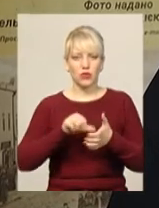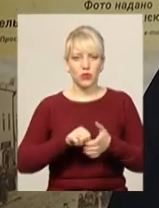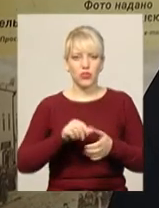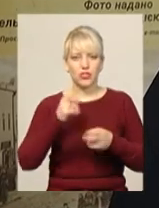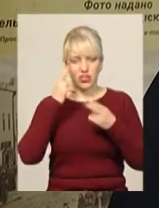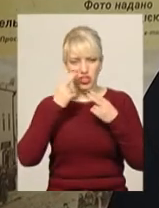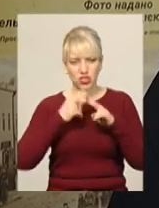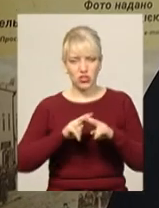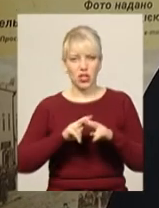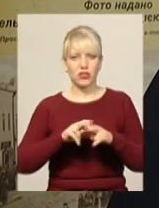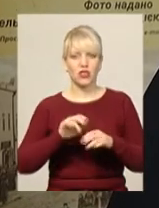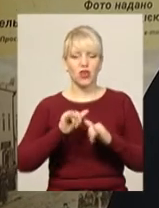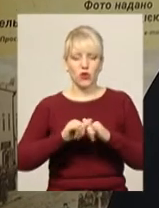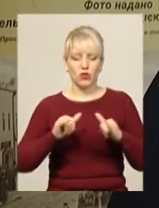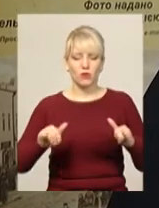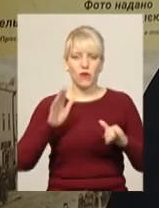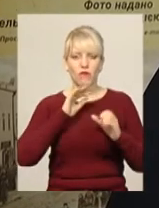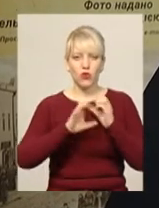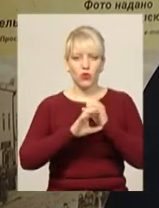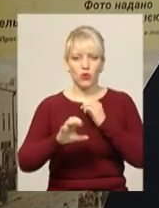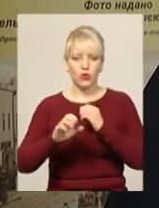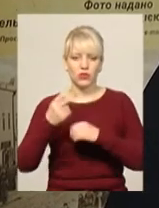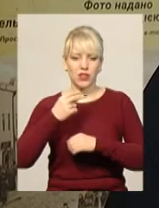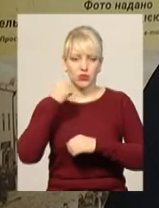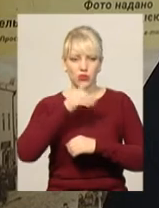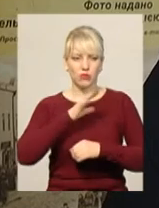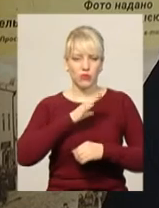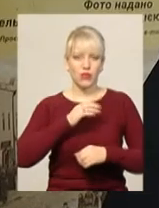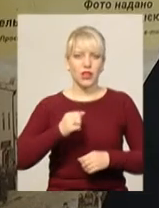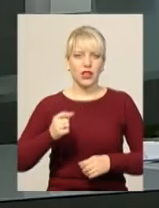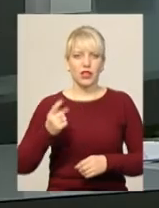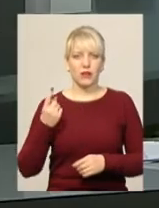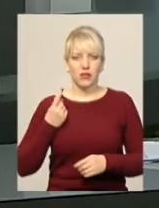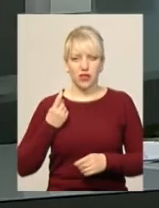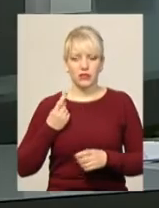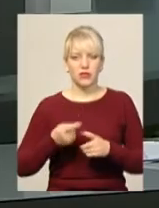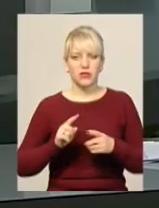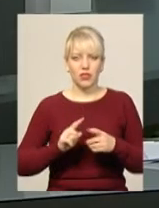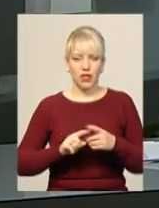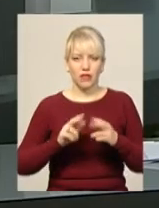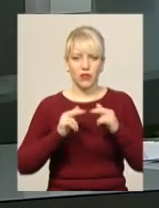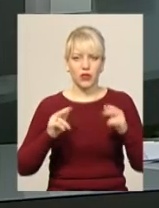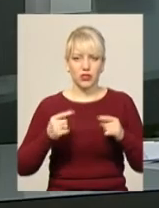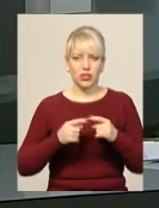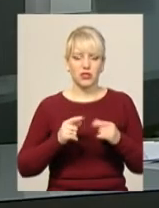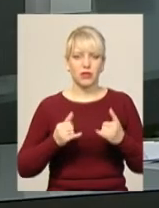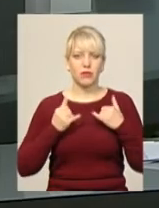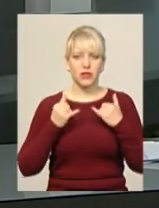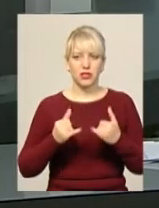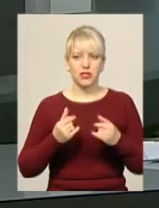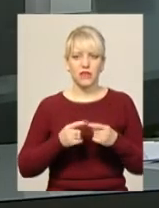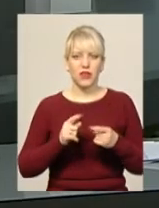водогони. Більше 20 років був комендантом фортеці. Мисці присвятять чергову